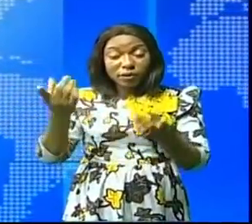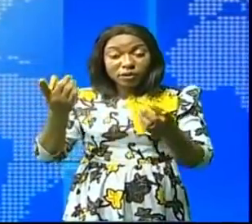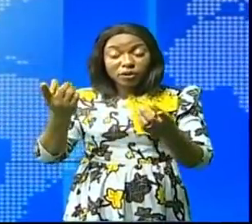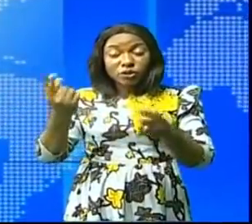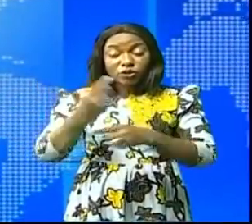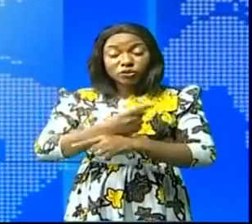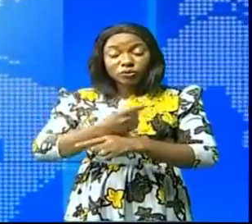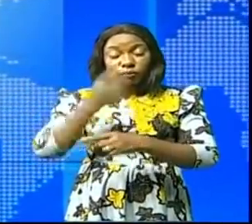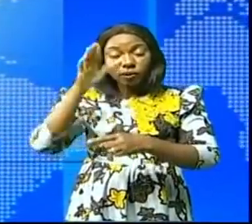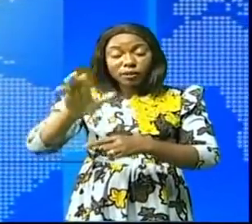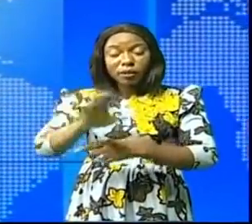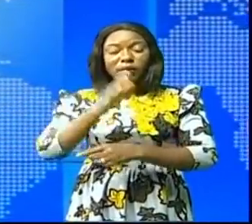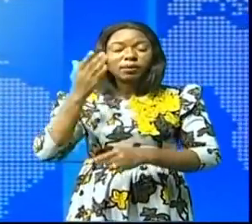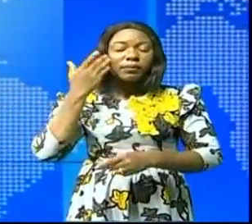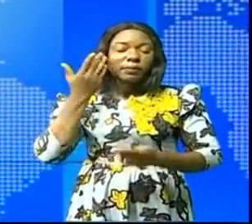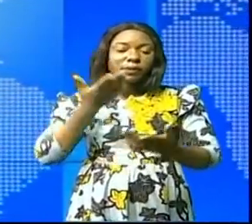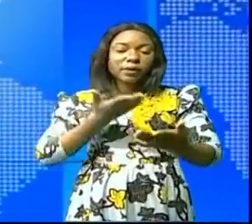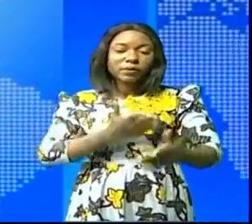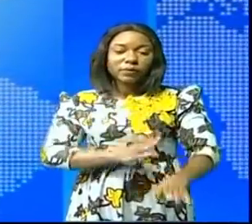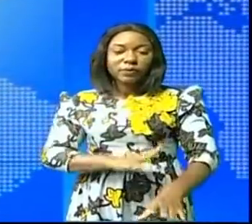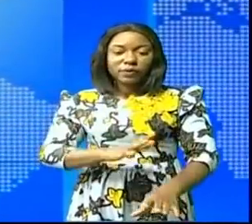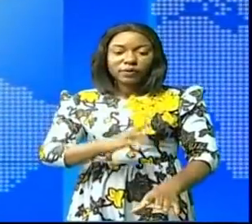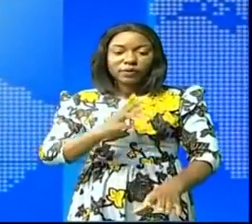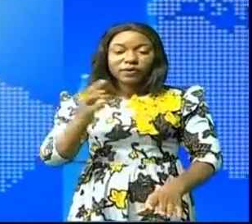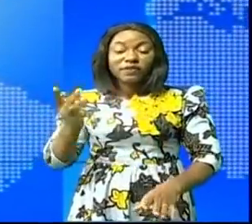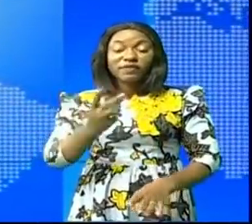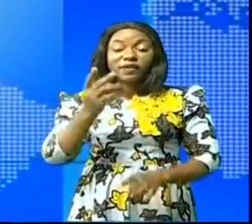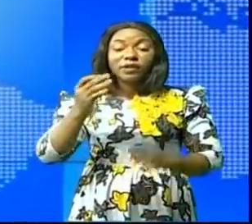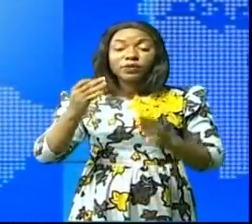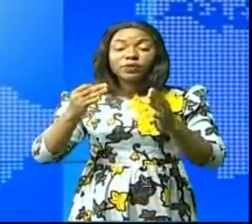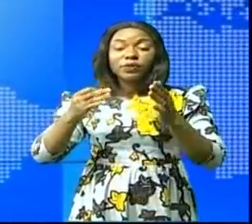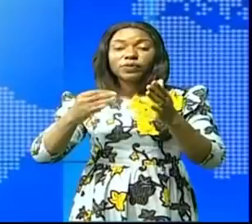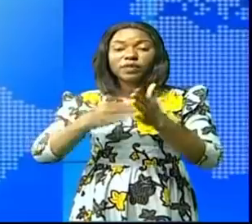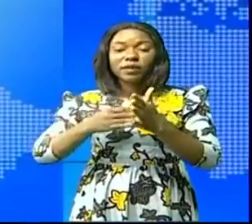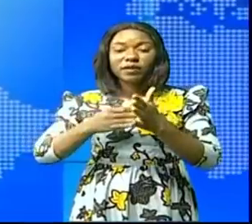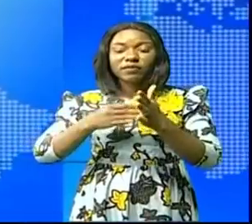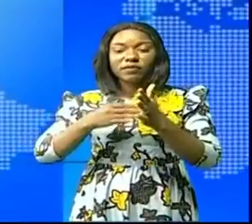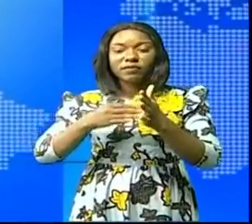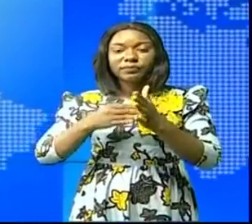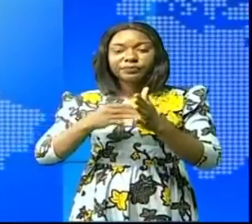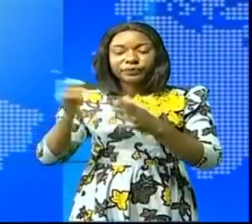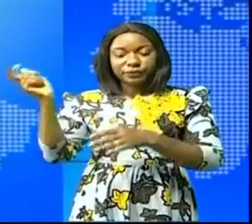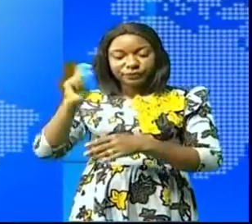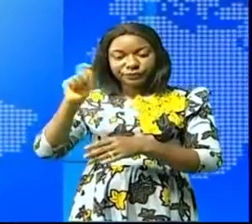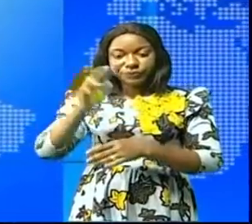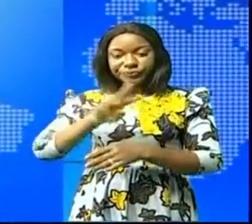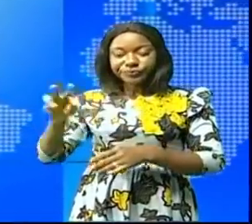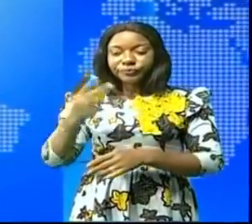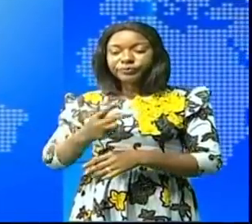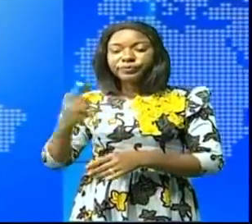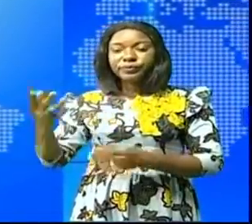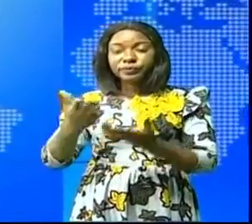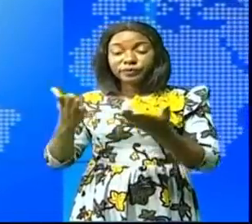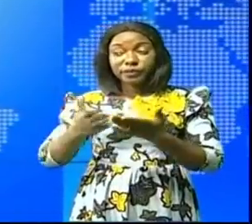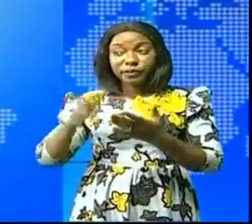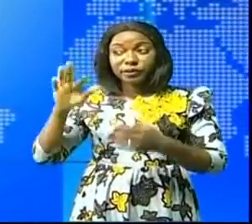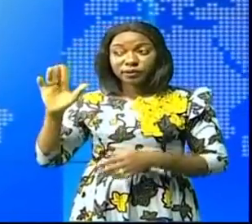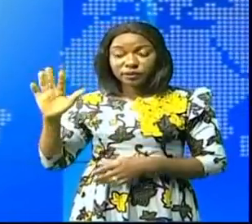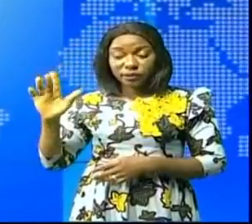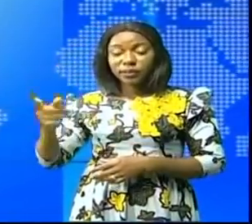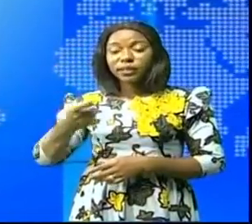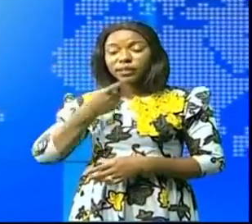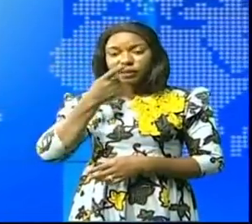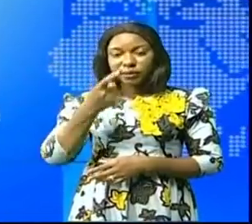papa Cassine-Dué-Paul le 29 avril 2022 à Kinshasa. Elle tient à leur exprimer sa